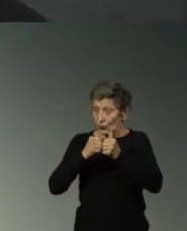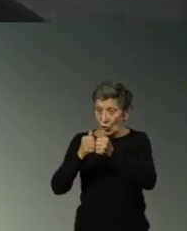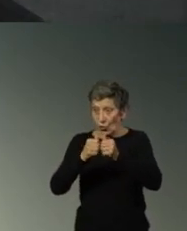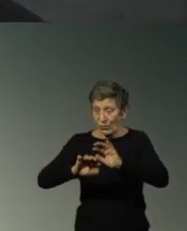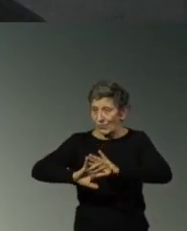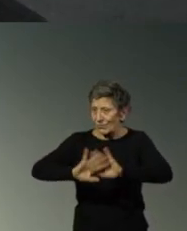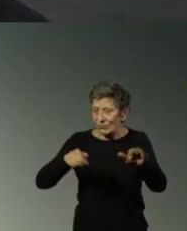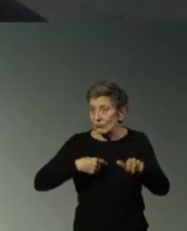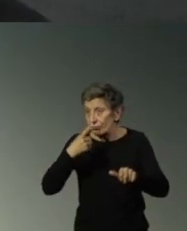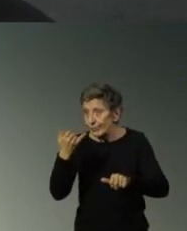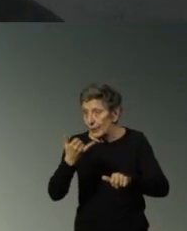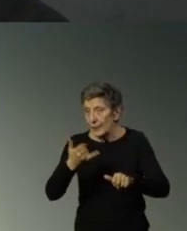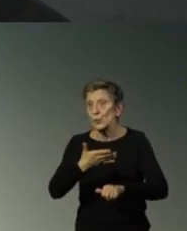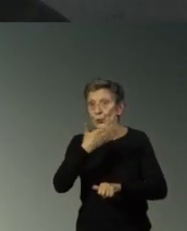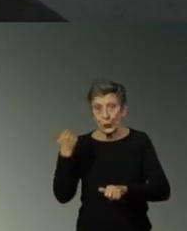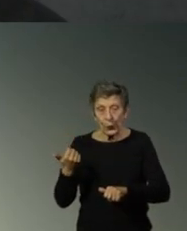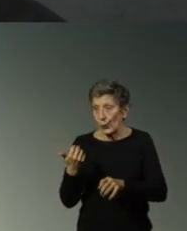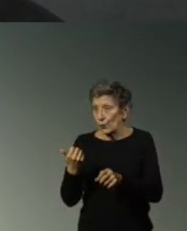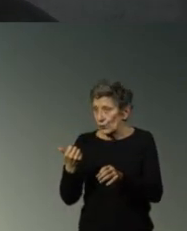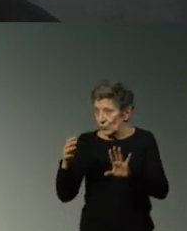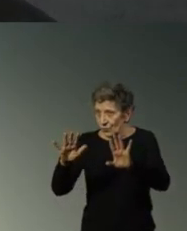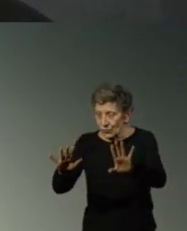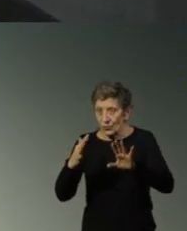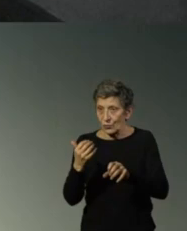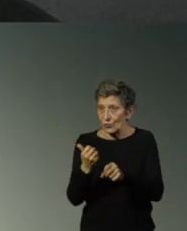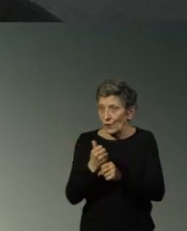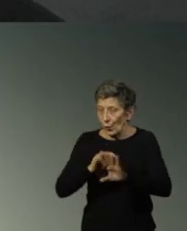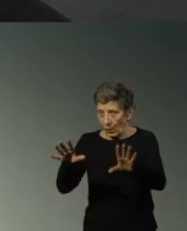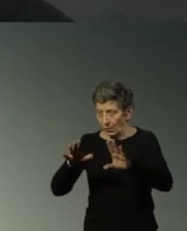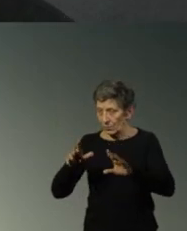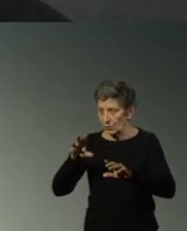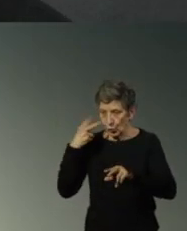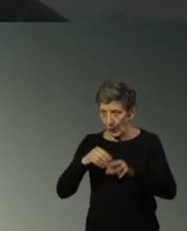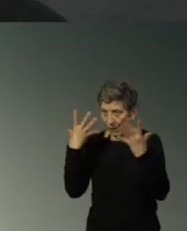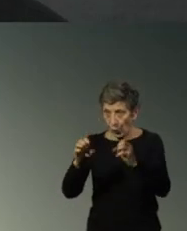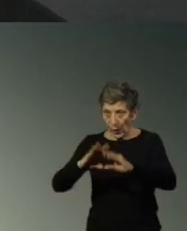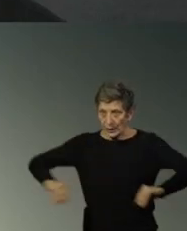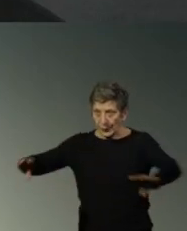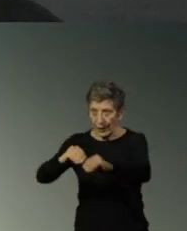qu'on essaye à chaque fois d'établir dans ce qu'on veut faire de l'utilisation de l'espace